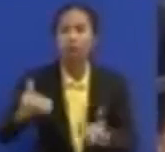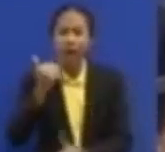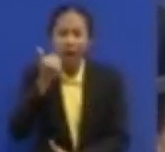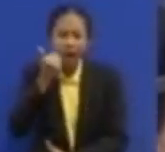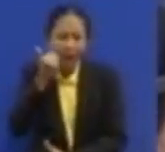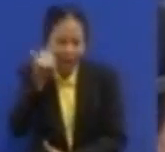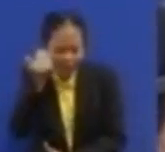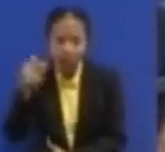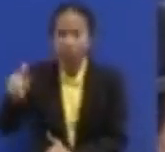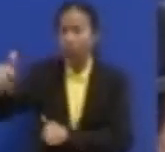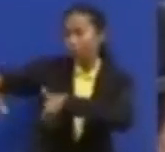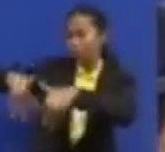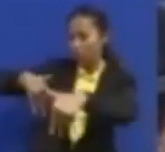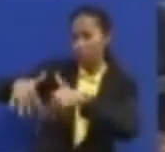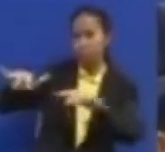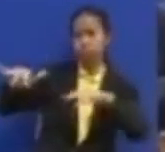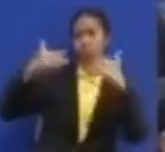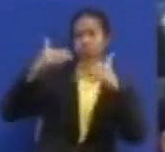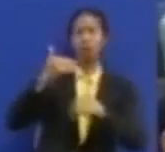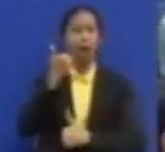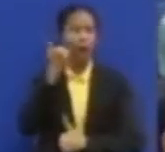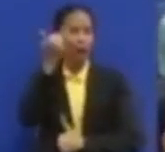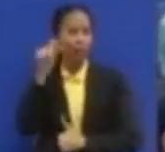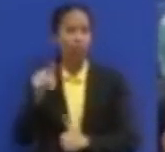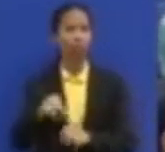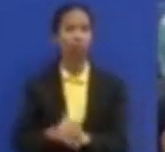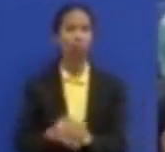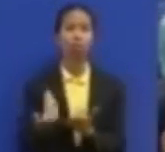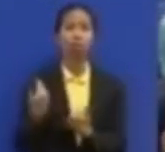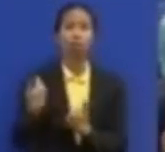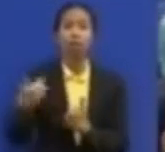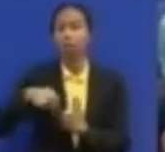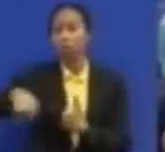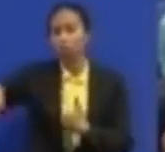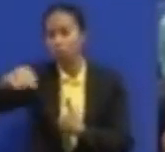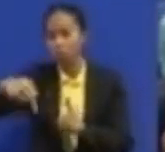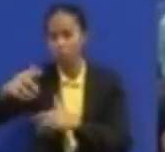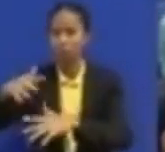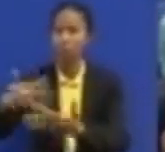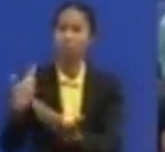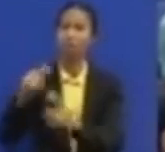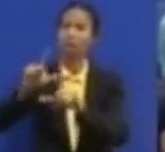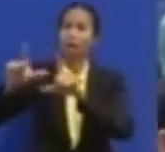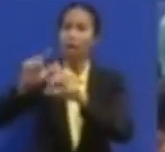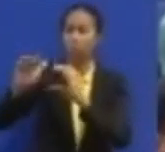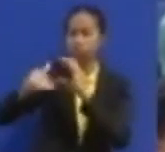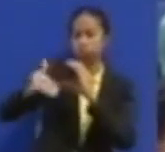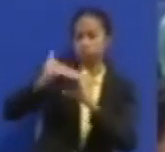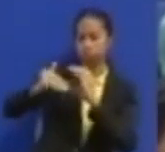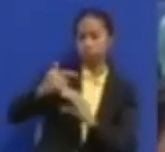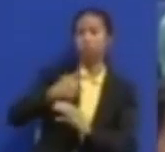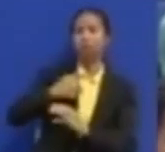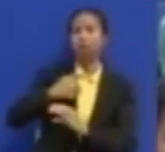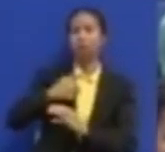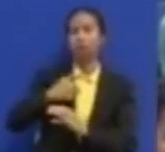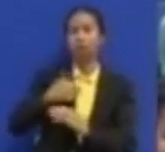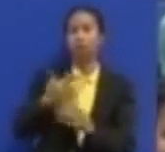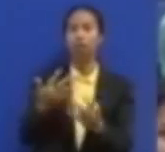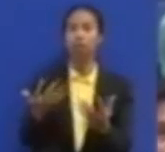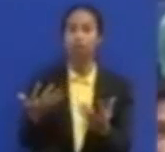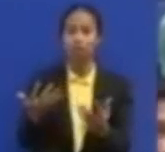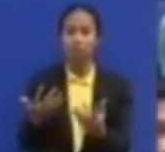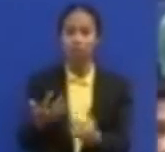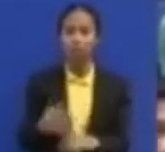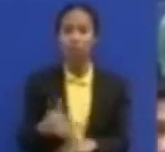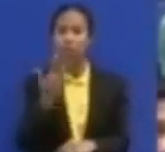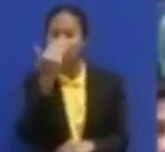ครับผมนั่งอยู่ตะกี้ก็ส่งไลน์ส่งอะไรมาจริงๆโดยมารยาทก็ไม่อยากจะเปิดก็ถามว่าทำ